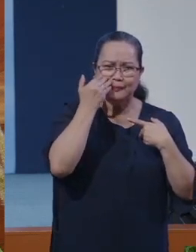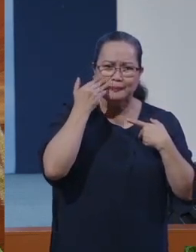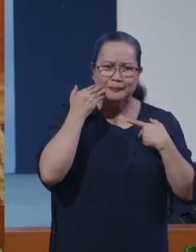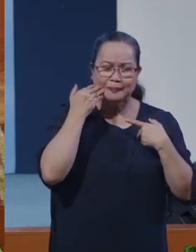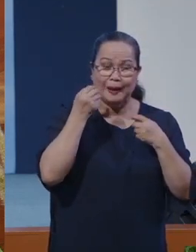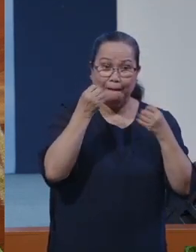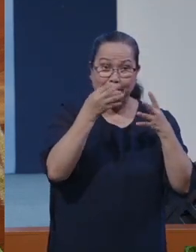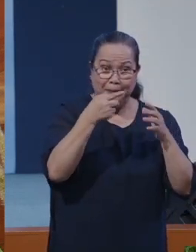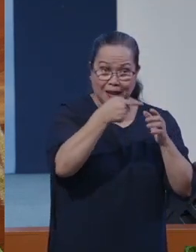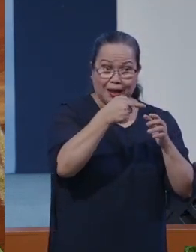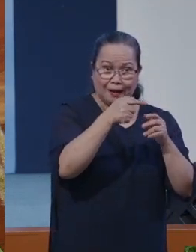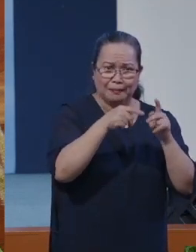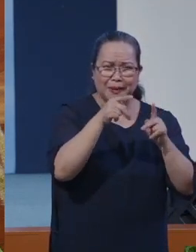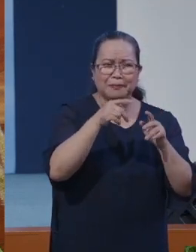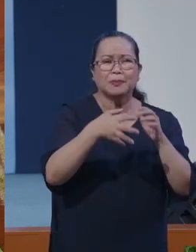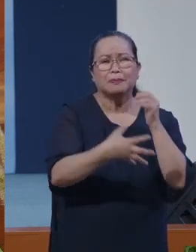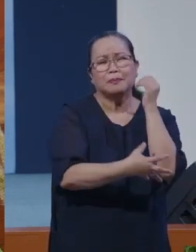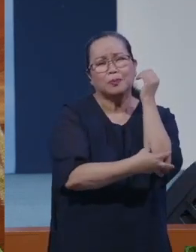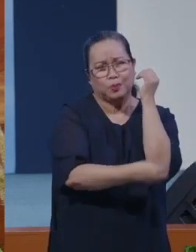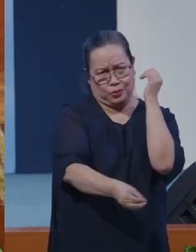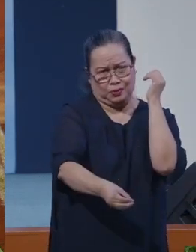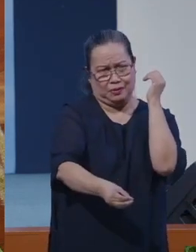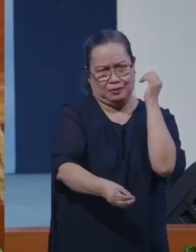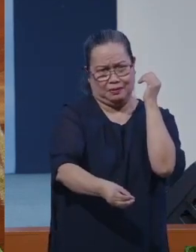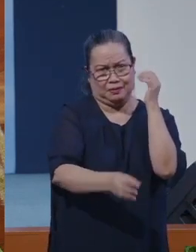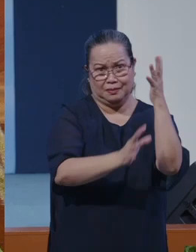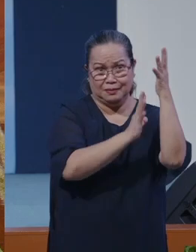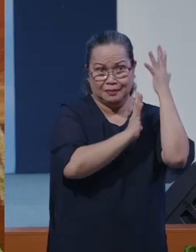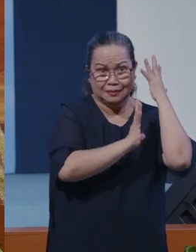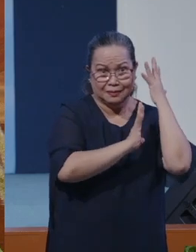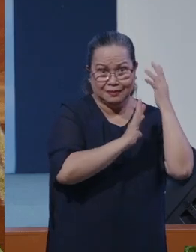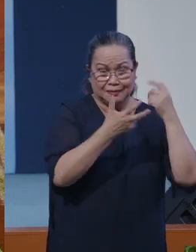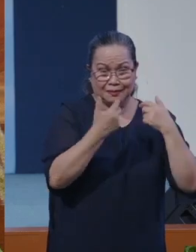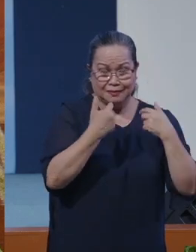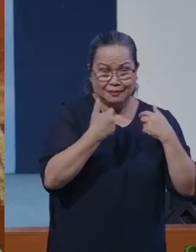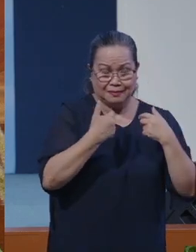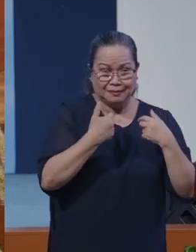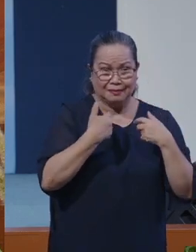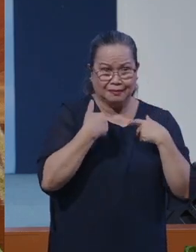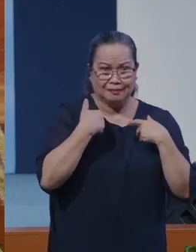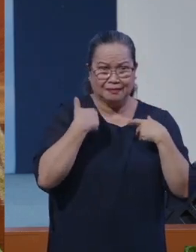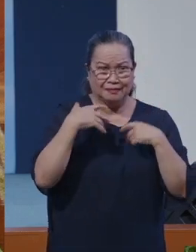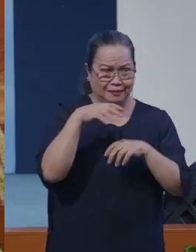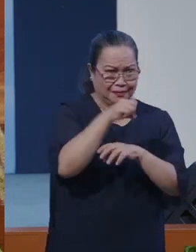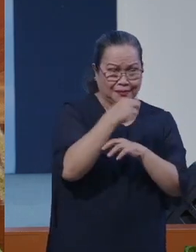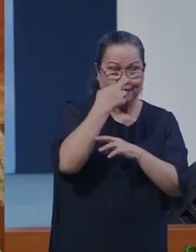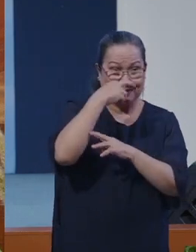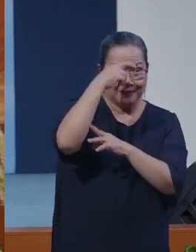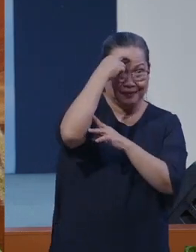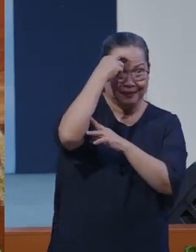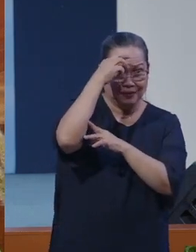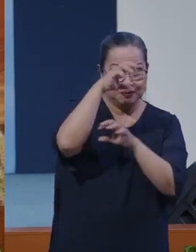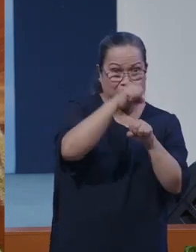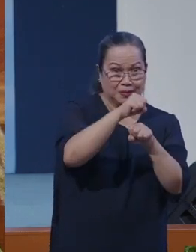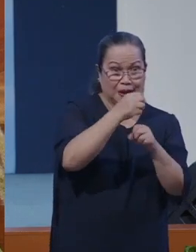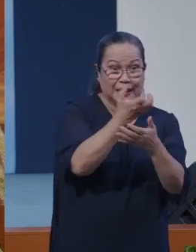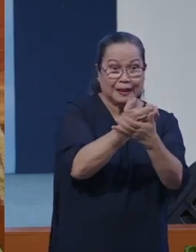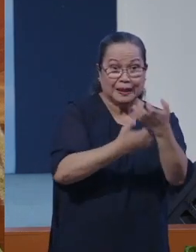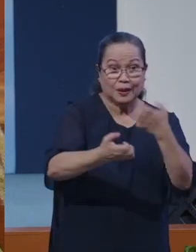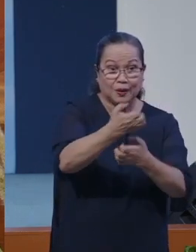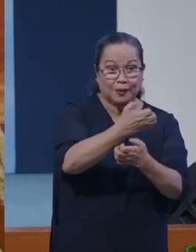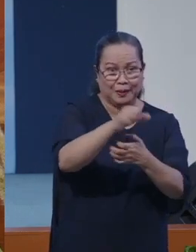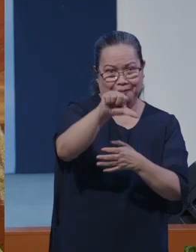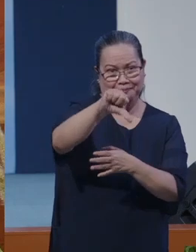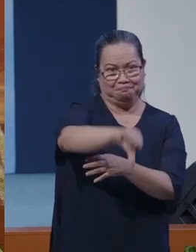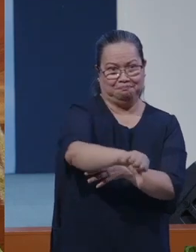Marami sa kanila ay mahirap. Nung panahon na sila ay sinasakuban ng mga taga-Roma, ang kanilang